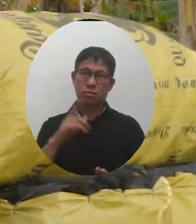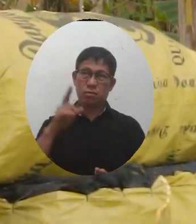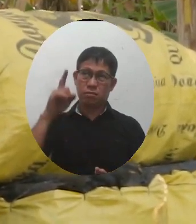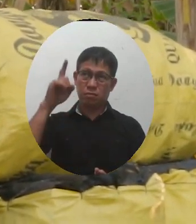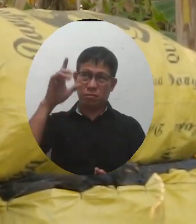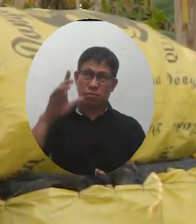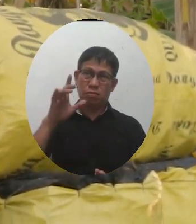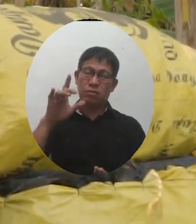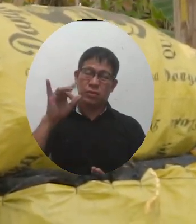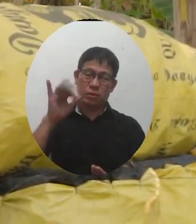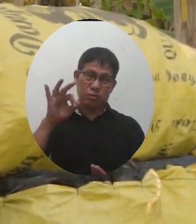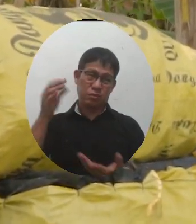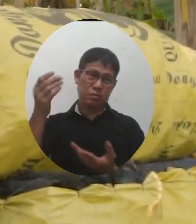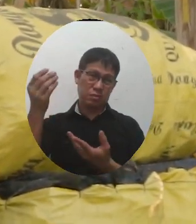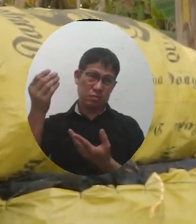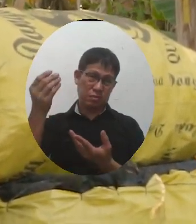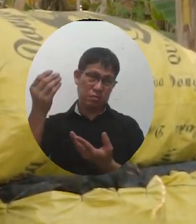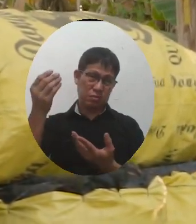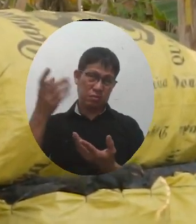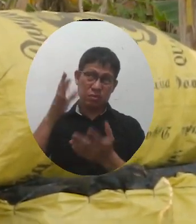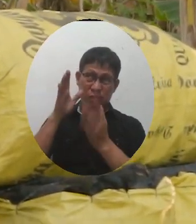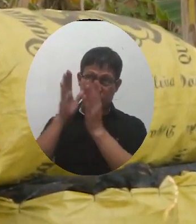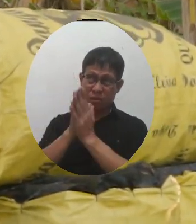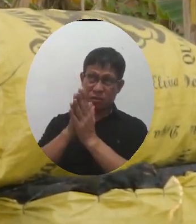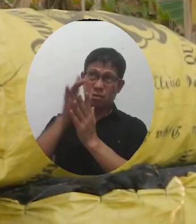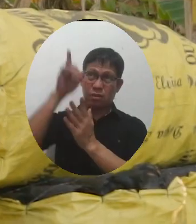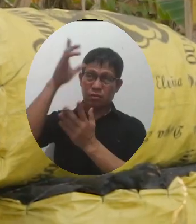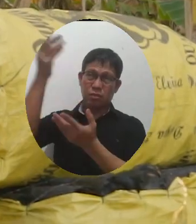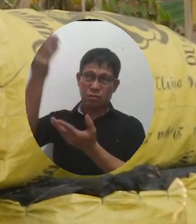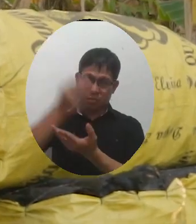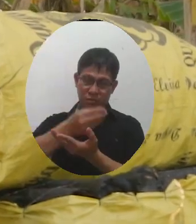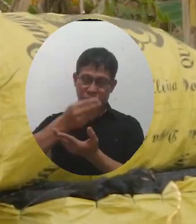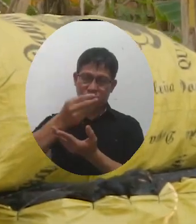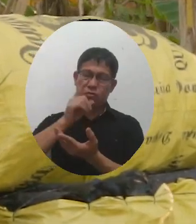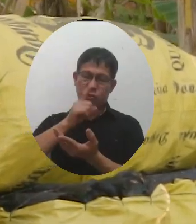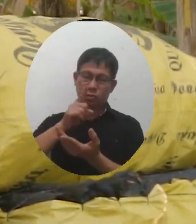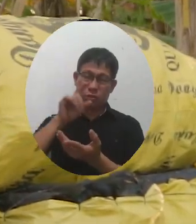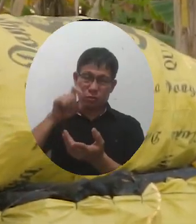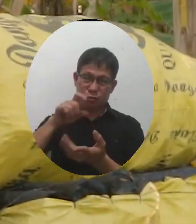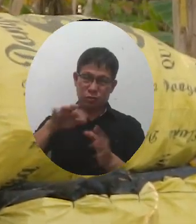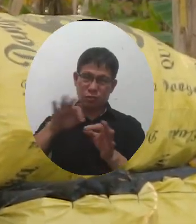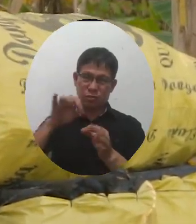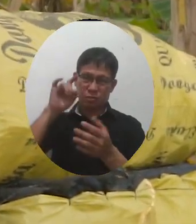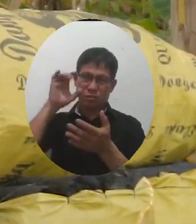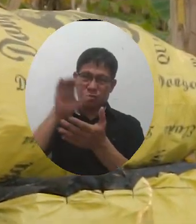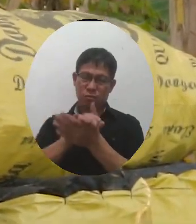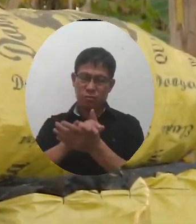ng Panginoon, humingi ka ate kay Bibigyan, kumatok ko ate kay Pagbubuksan. Lagi lang nananalig.